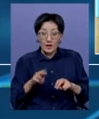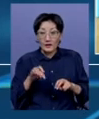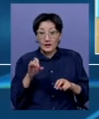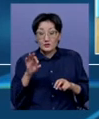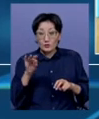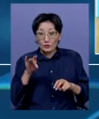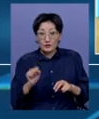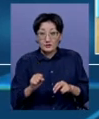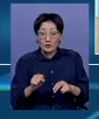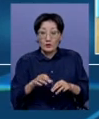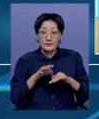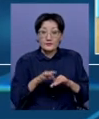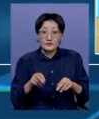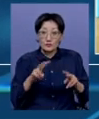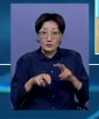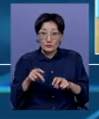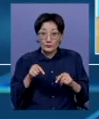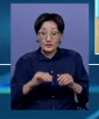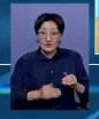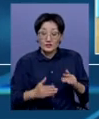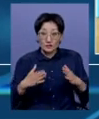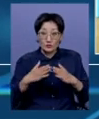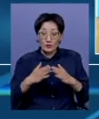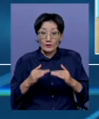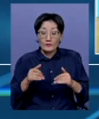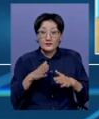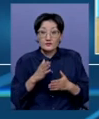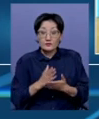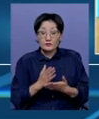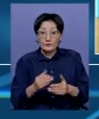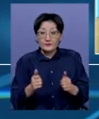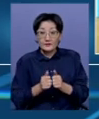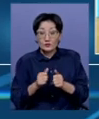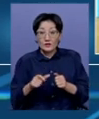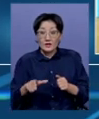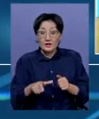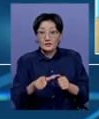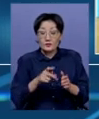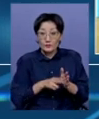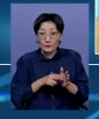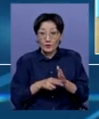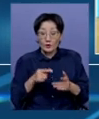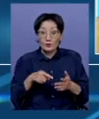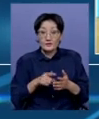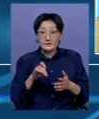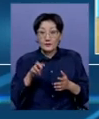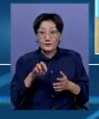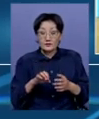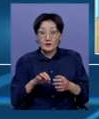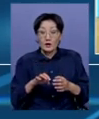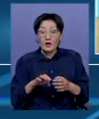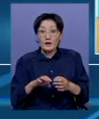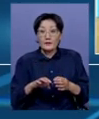«Карасура» проведен обыск в одном из частных домов, расположенного вблизи железной дороги города Серебрянск,